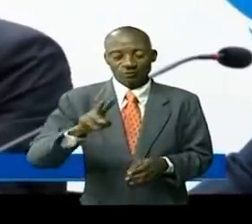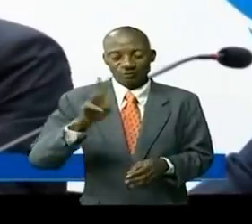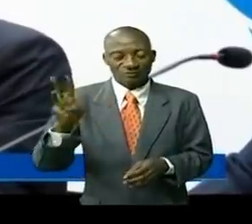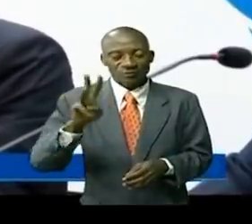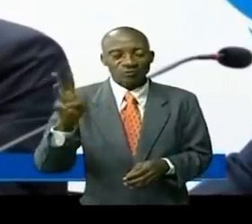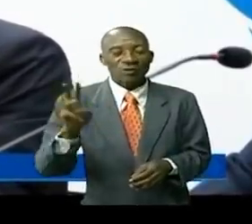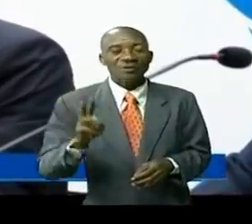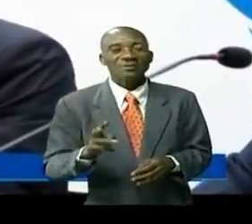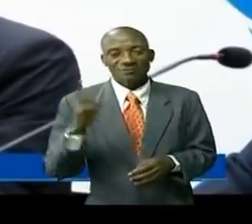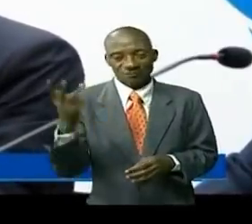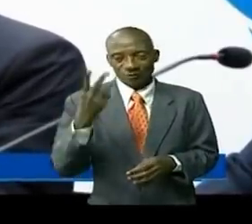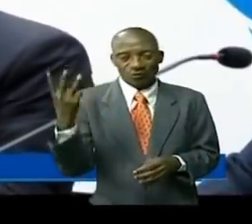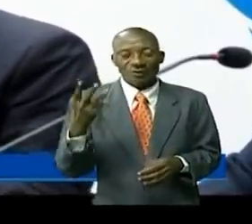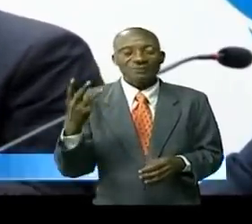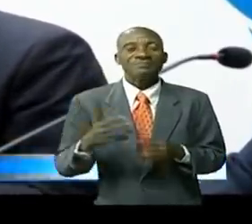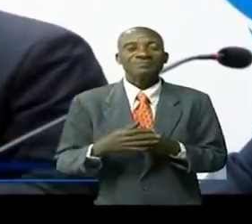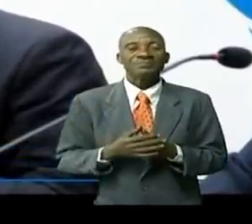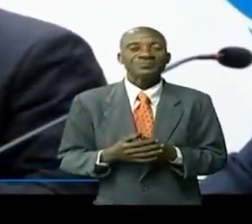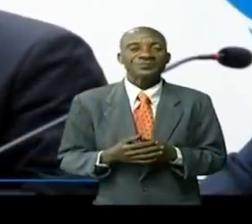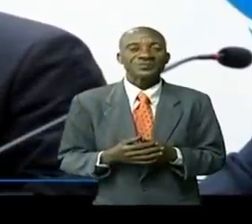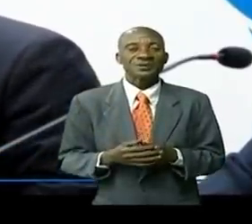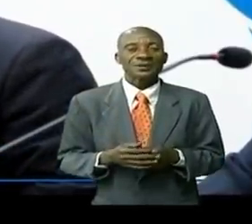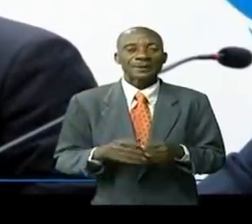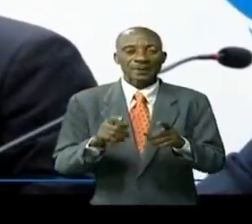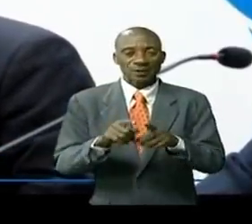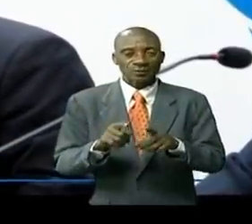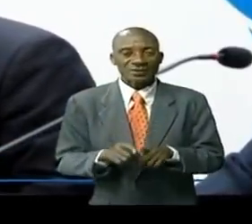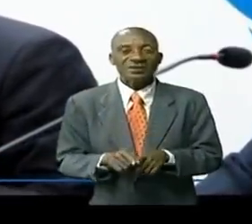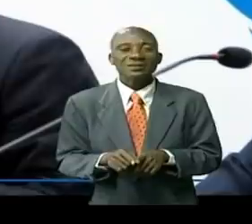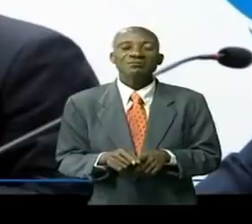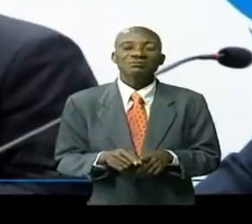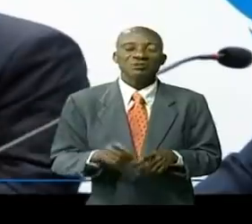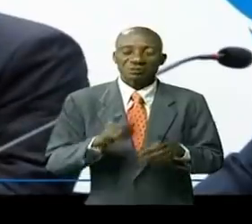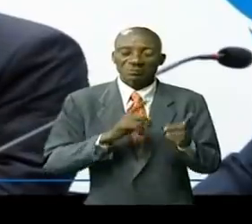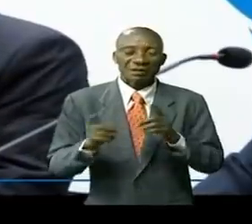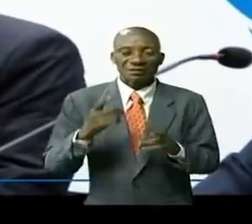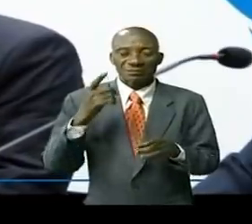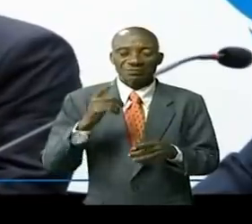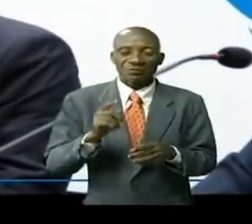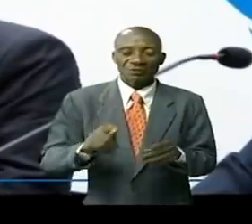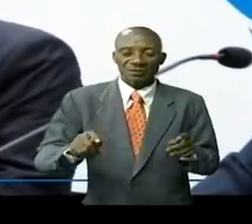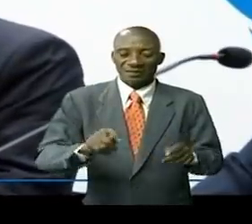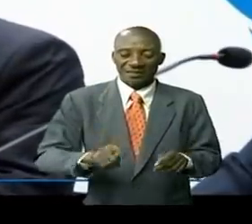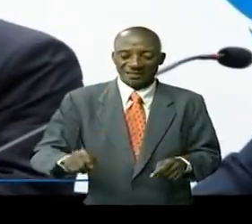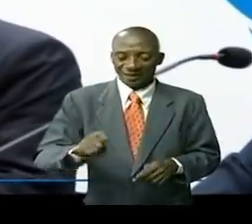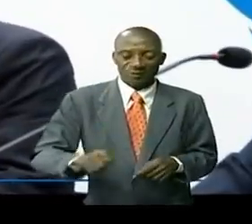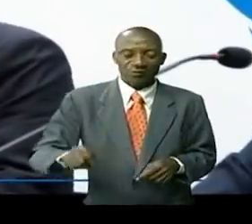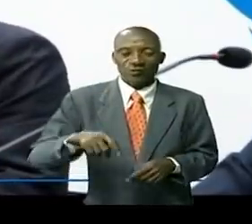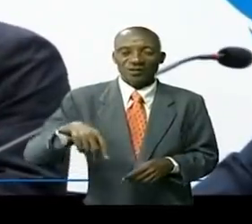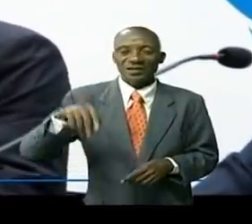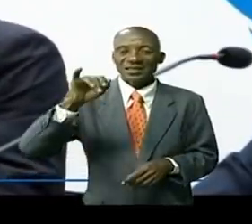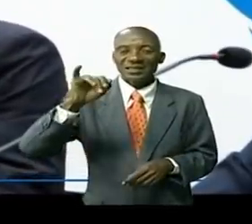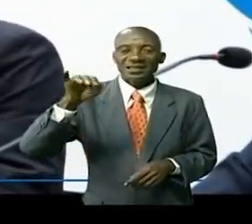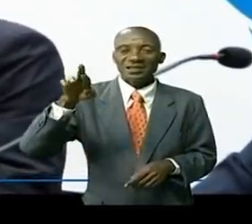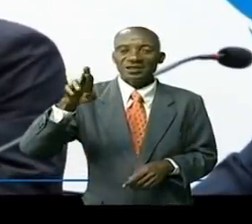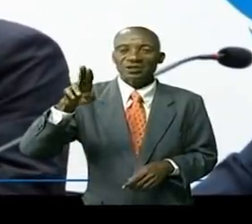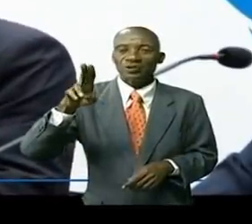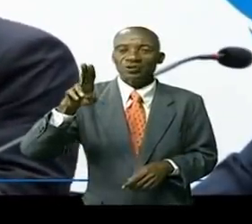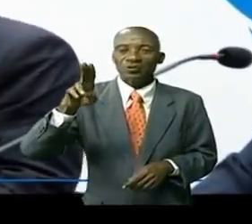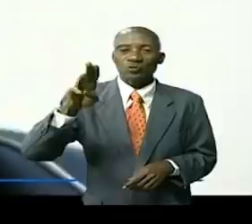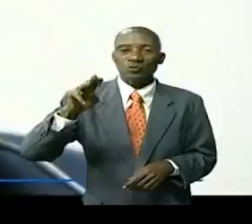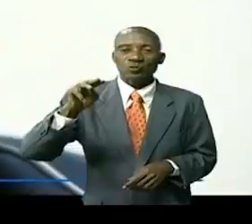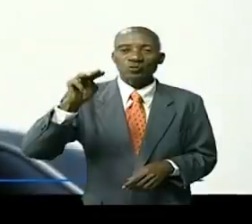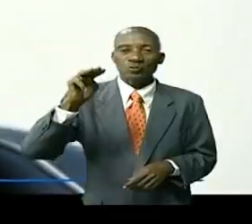de graves problèmes qui perdurent, notamment en territoire de Djougou, dans le territoire d'Irumu et dans d'autres zones. Et nous continuerons à accompagner les